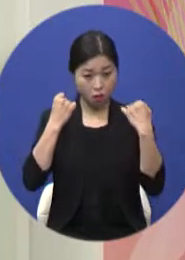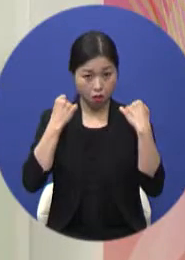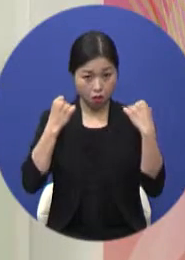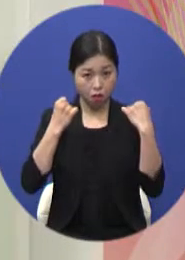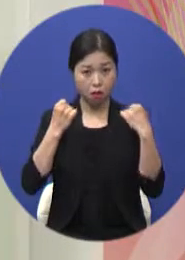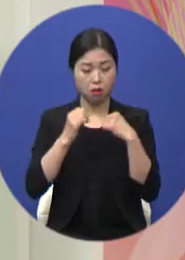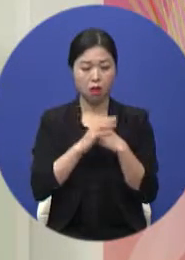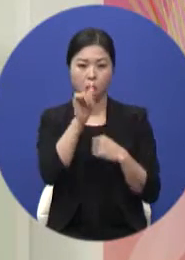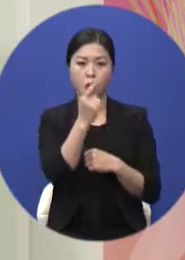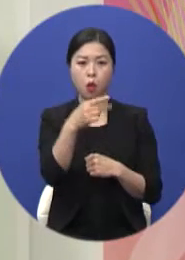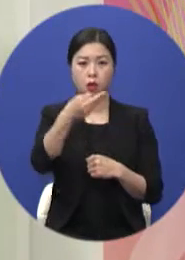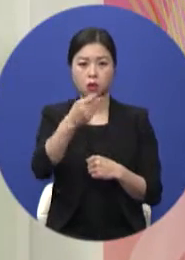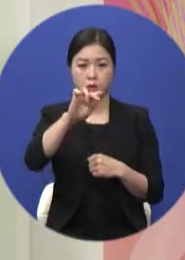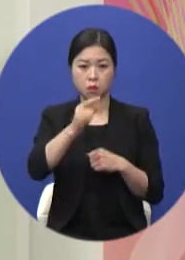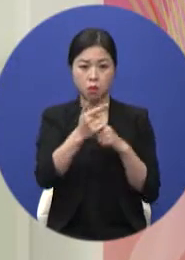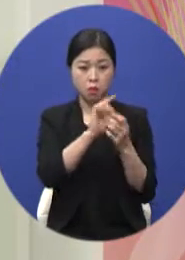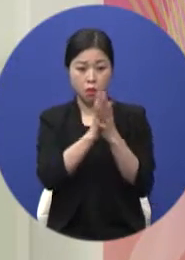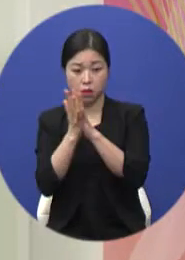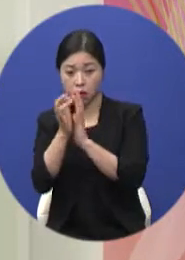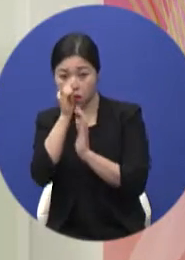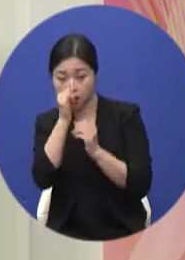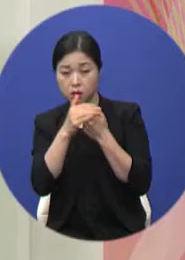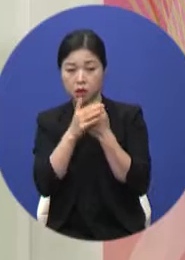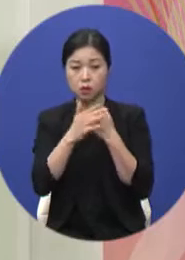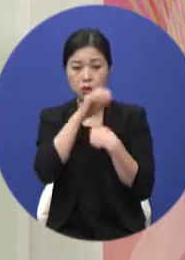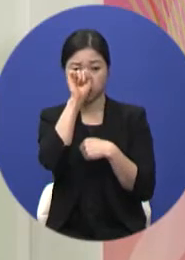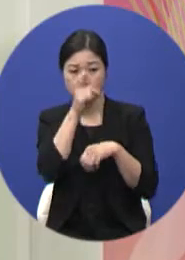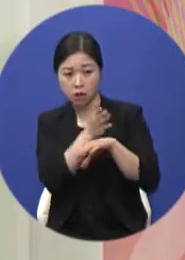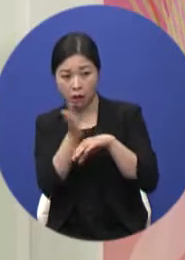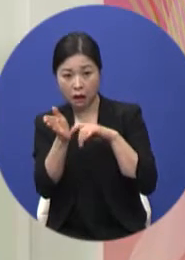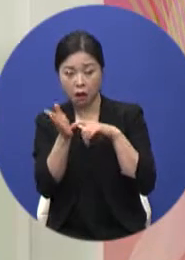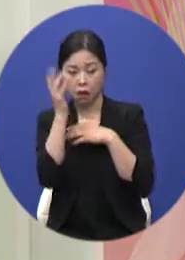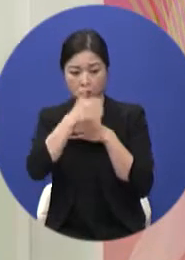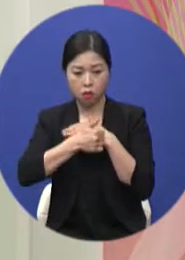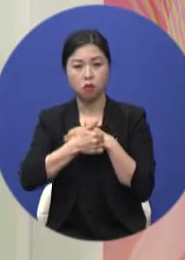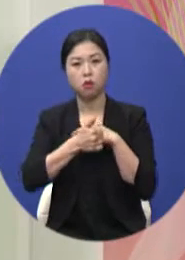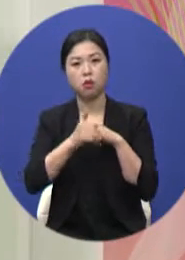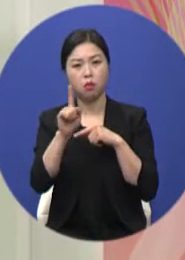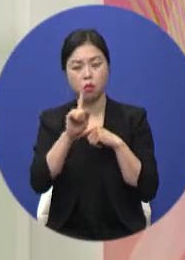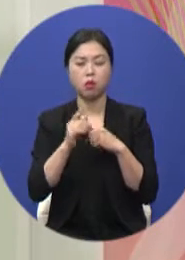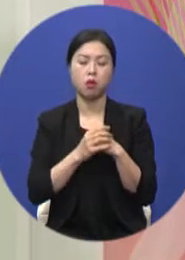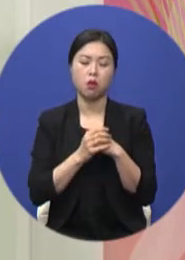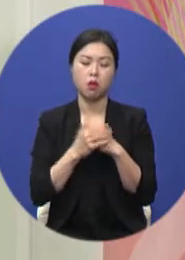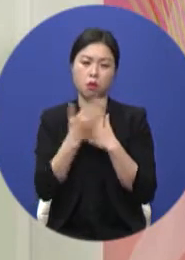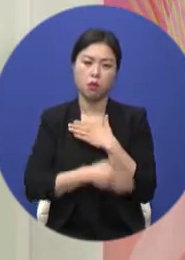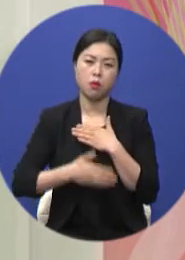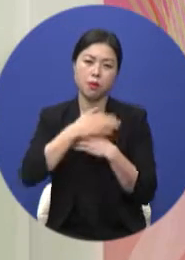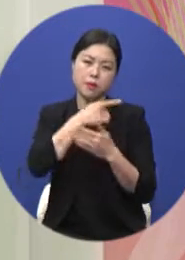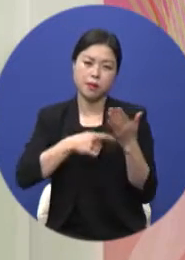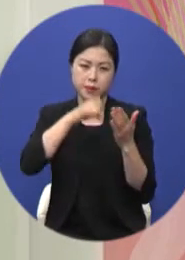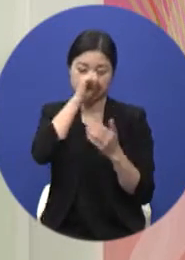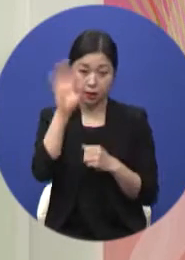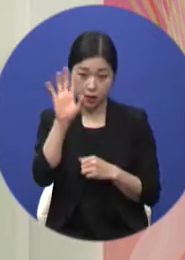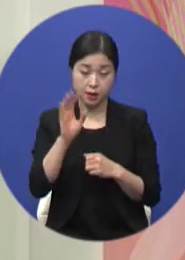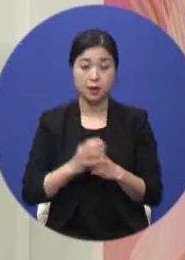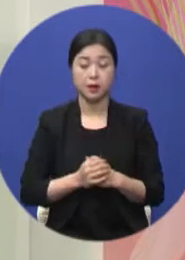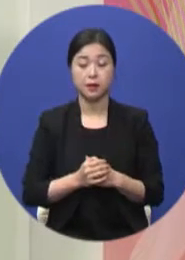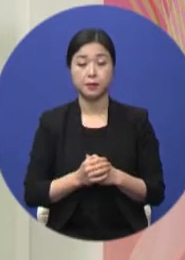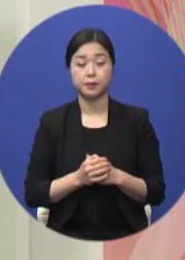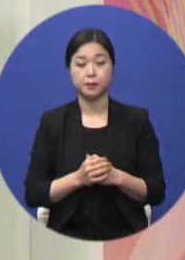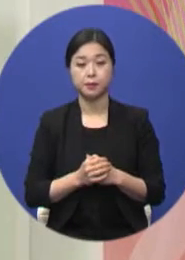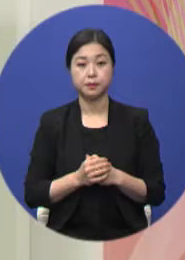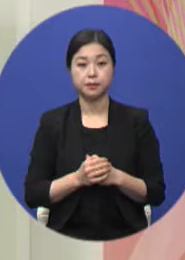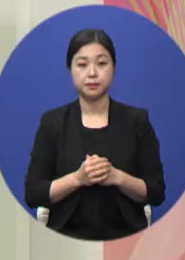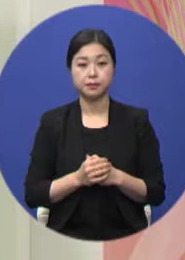갖다가 주기 때문에 호르몬이 안 좋은 방향으로 가게 되면은 더 체력이 떨어지거든요. 또 제가 이제 드리고 싶은 얘기는, 여태까지